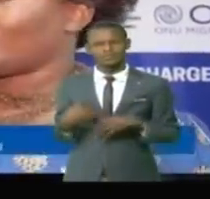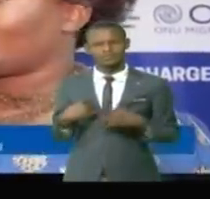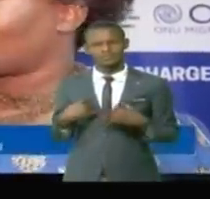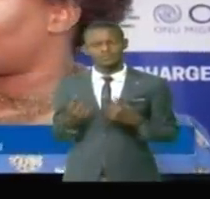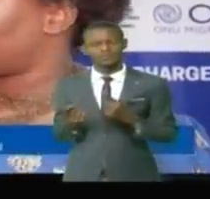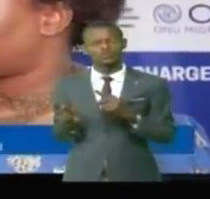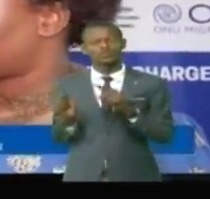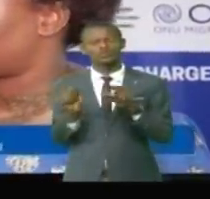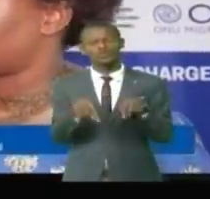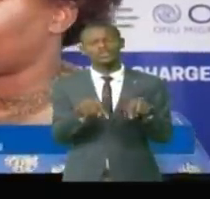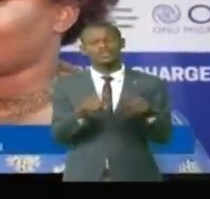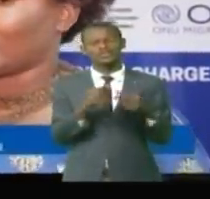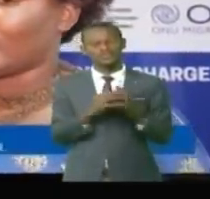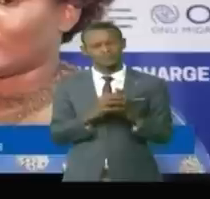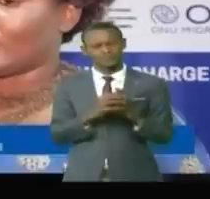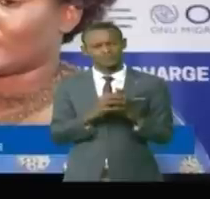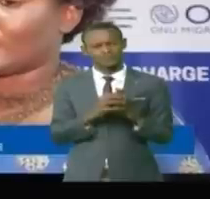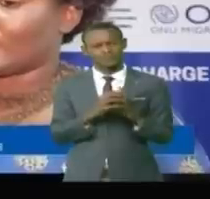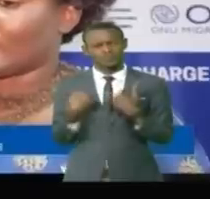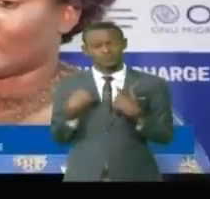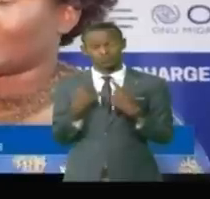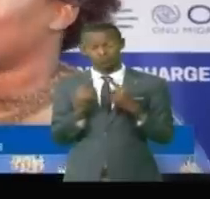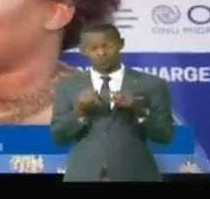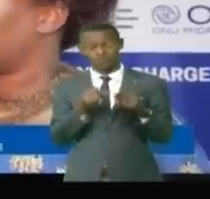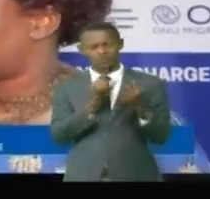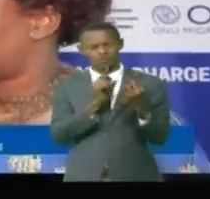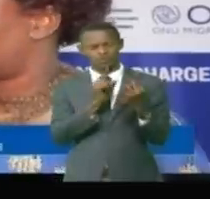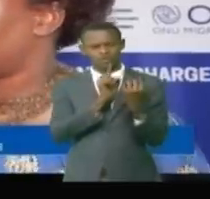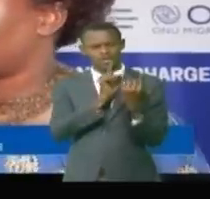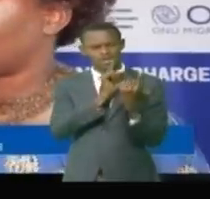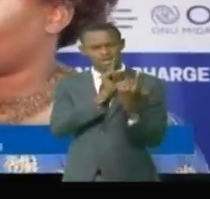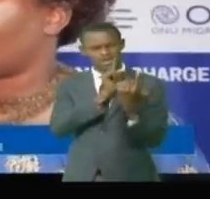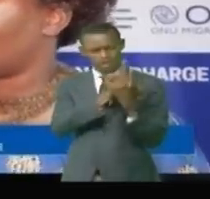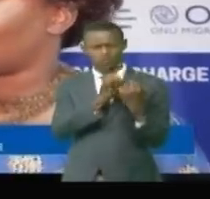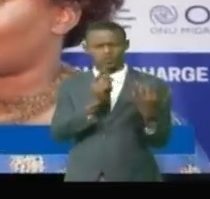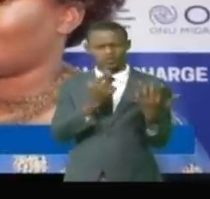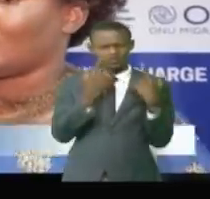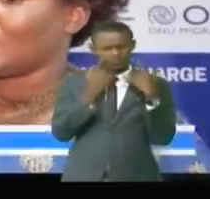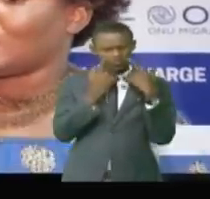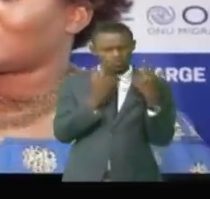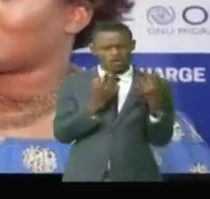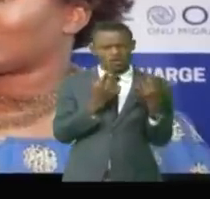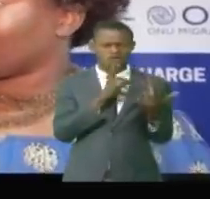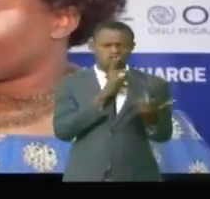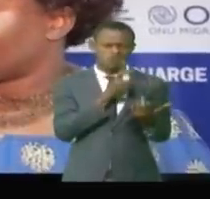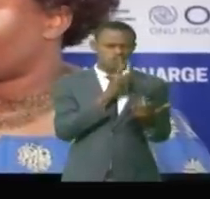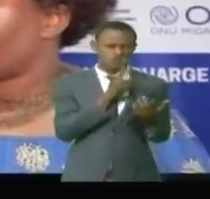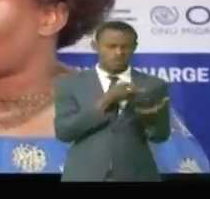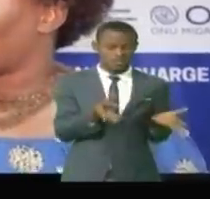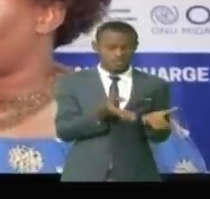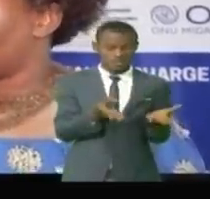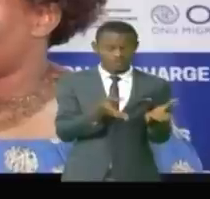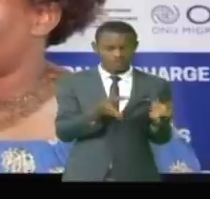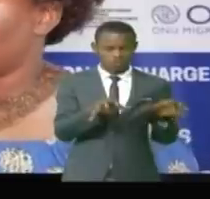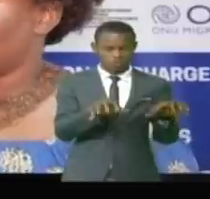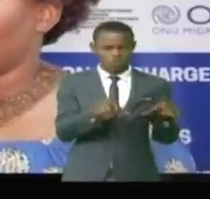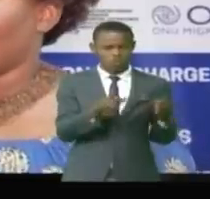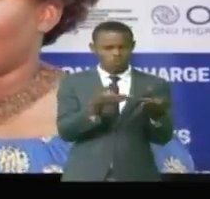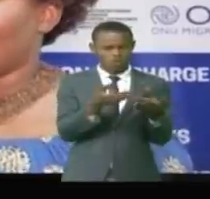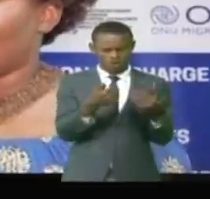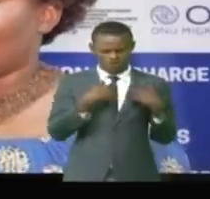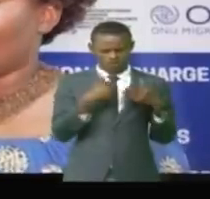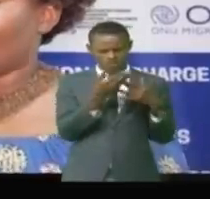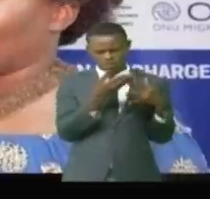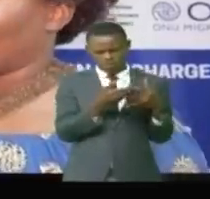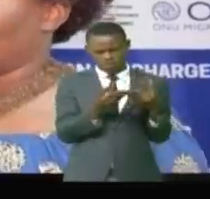Nous avons pu apprendre que la RDC dispose d'un arsenal non seulement